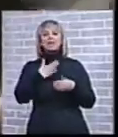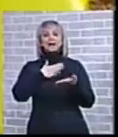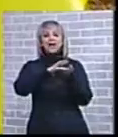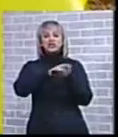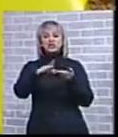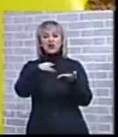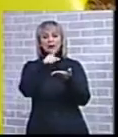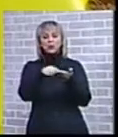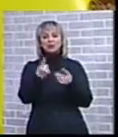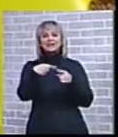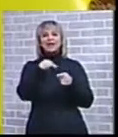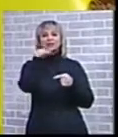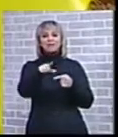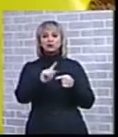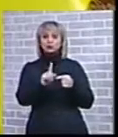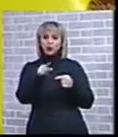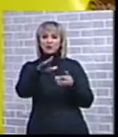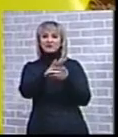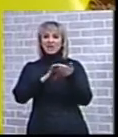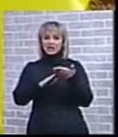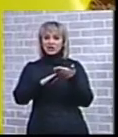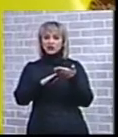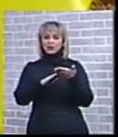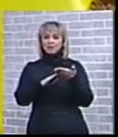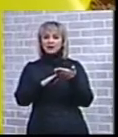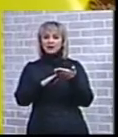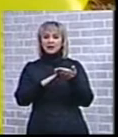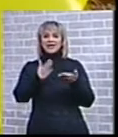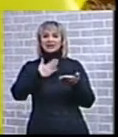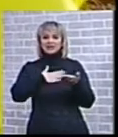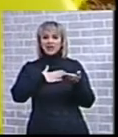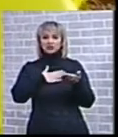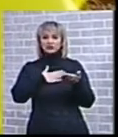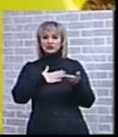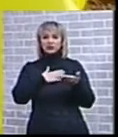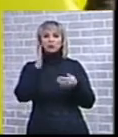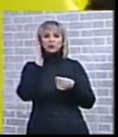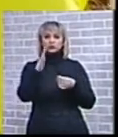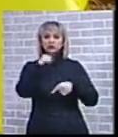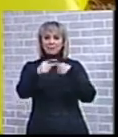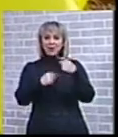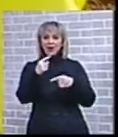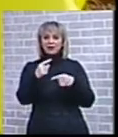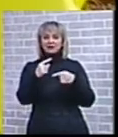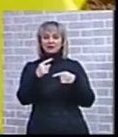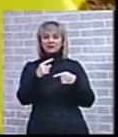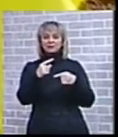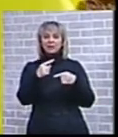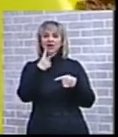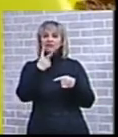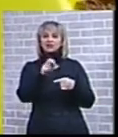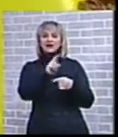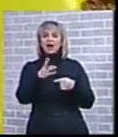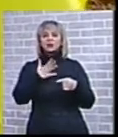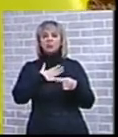очищаем город для того, чтобы в дальнейшем наши будущее поколение видео,